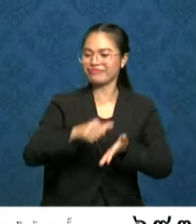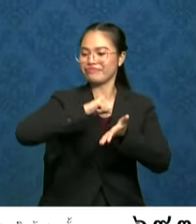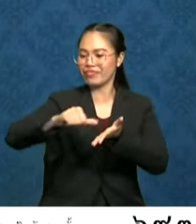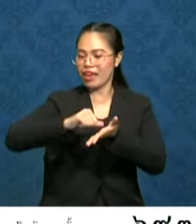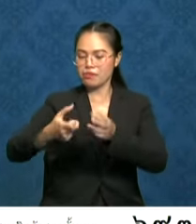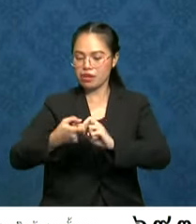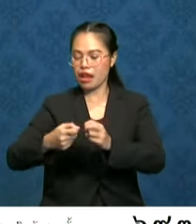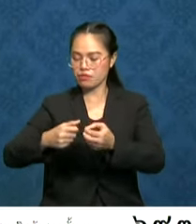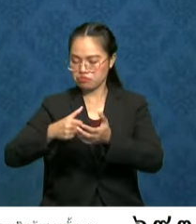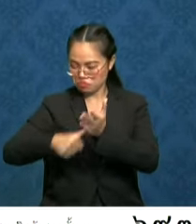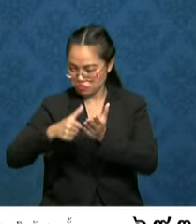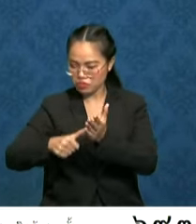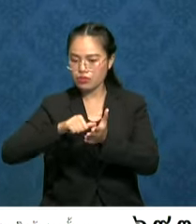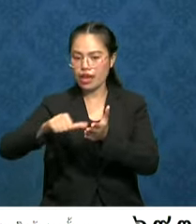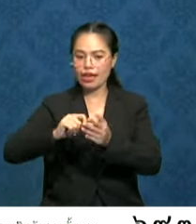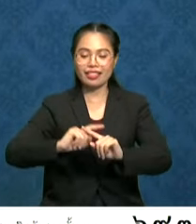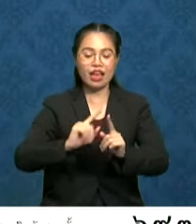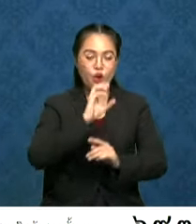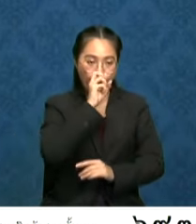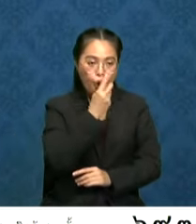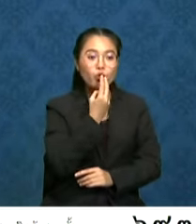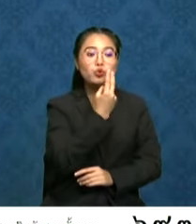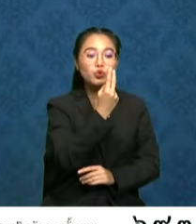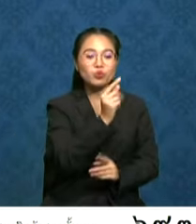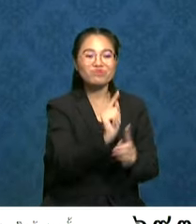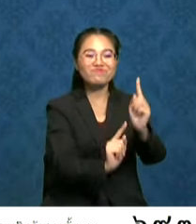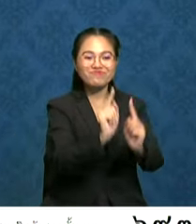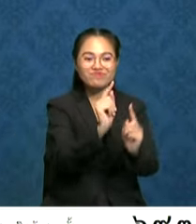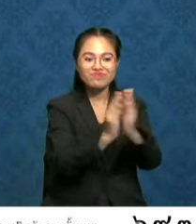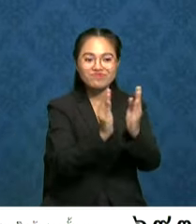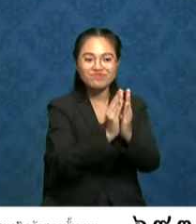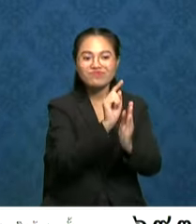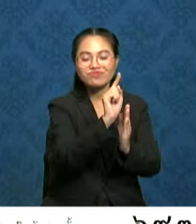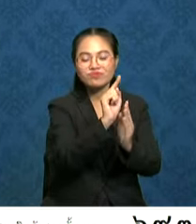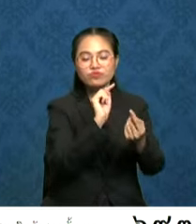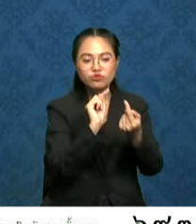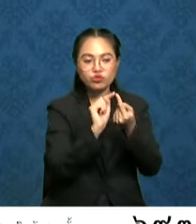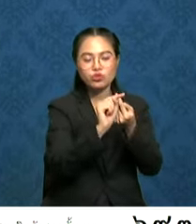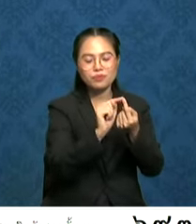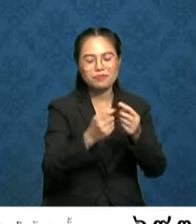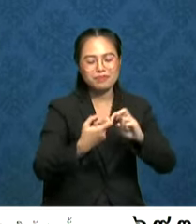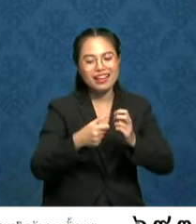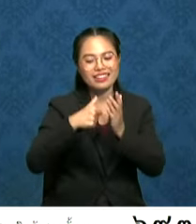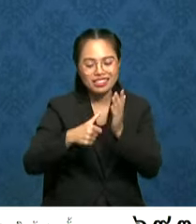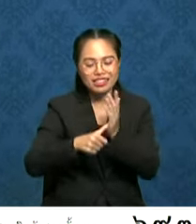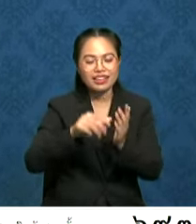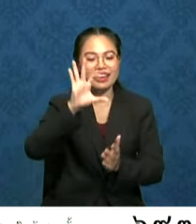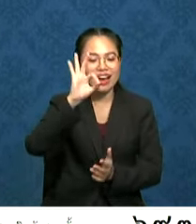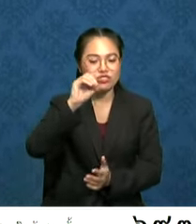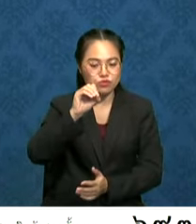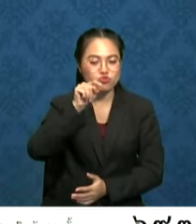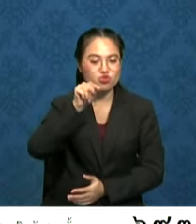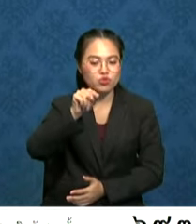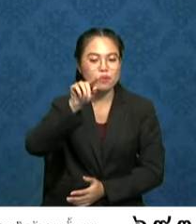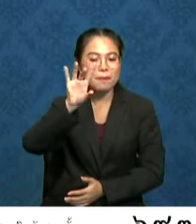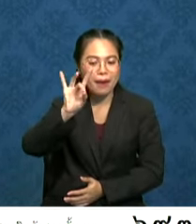ผ่านมาแต่ถ้าเราดูตัวเลขหนี้ครเรือนล่าสุดครับจากธนาคารแห่งประเทศไทยก็จะพบว่า 90.9 perของ